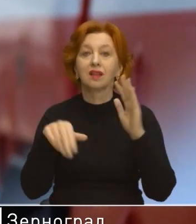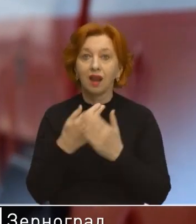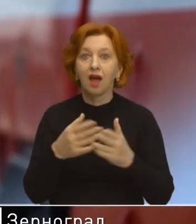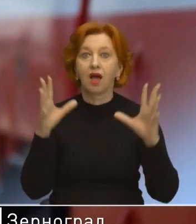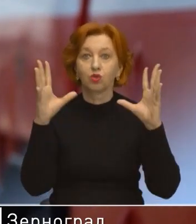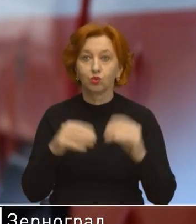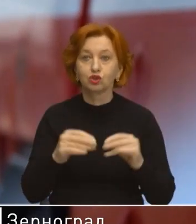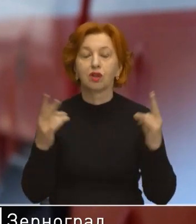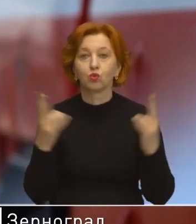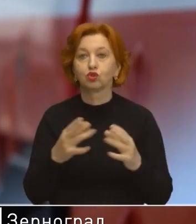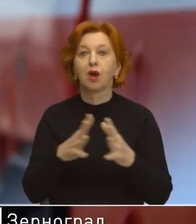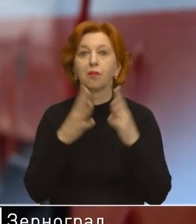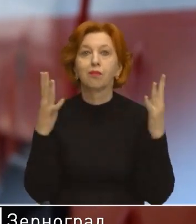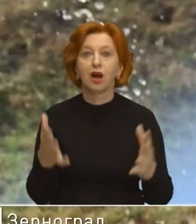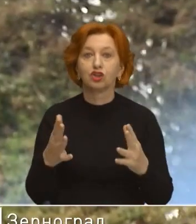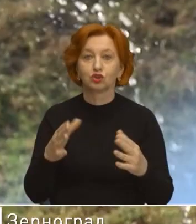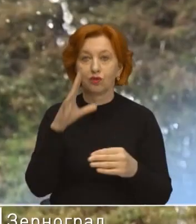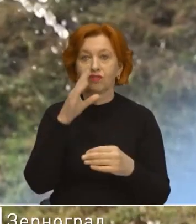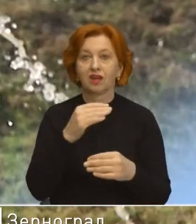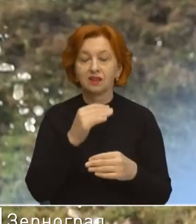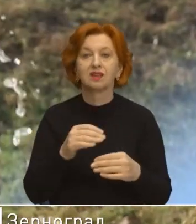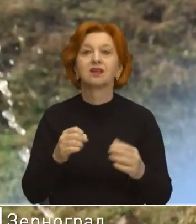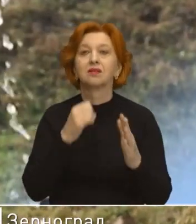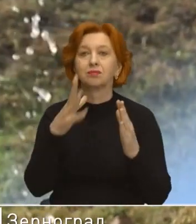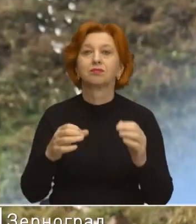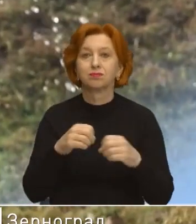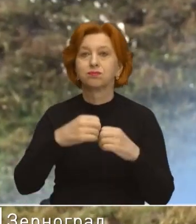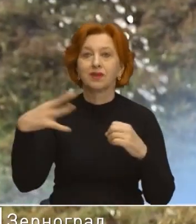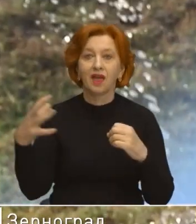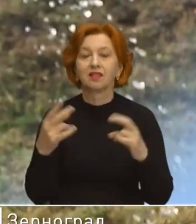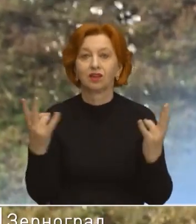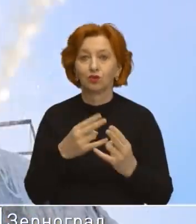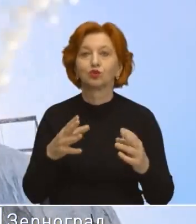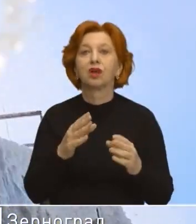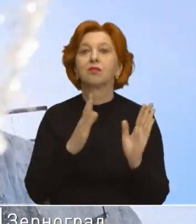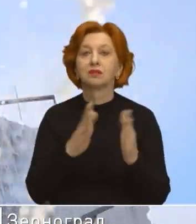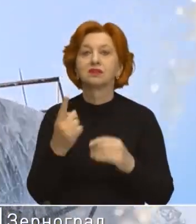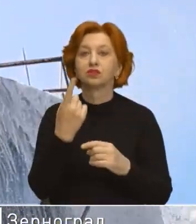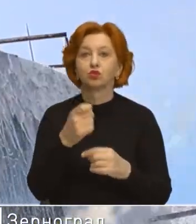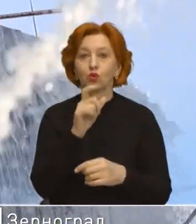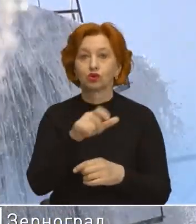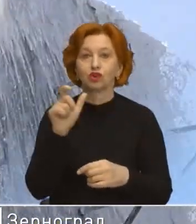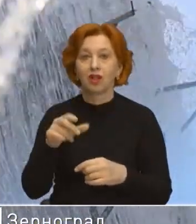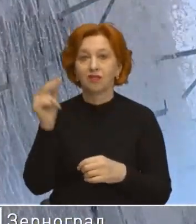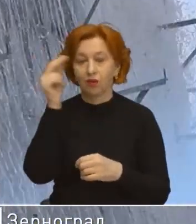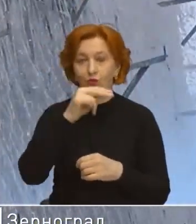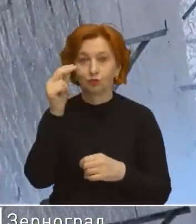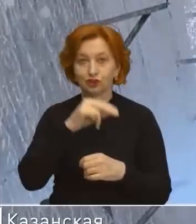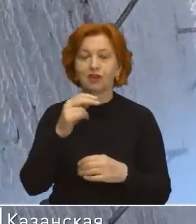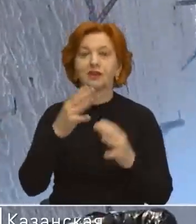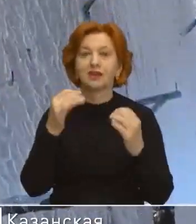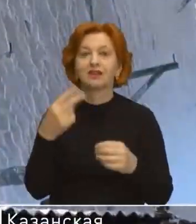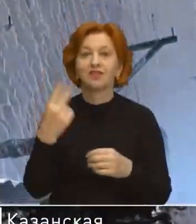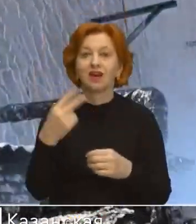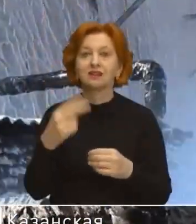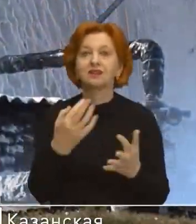требуется привлечение большое количество личного состава и техники. В практической части учения приняли участие порядка 100 человек личного состава и более